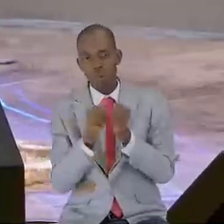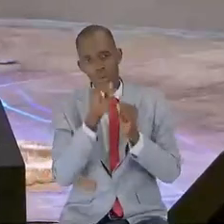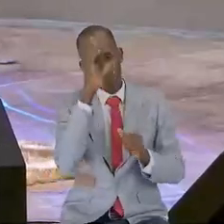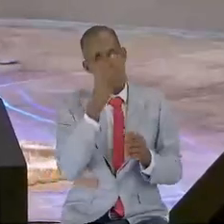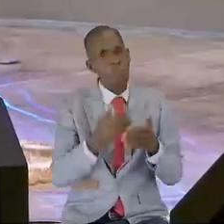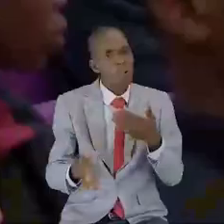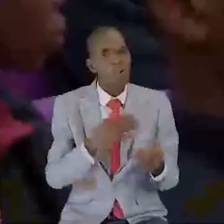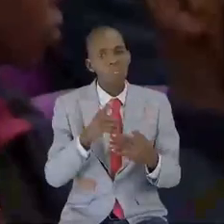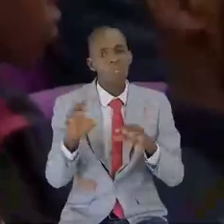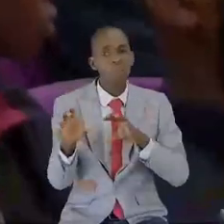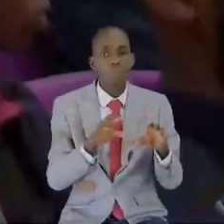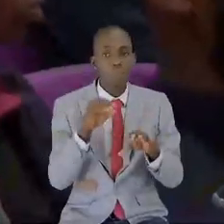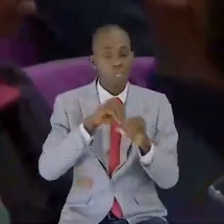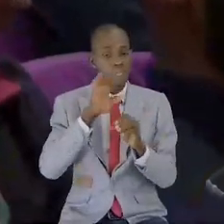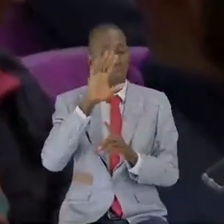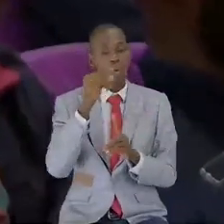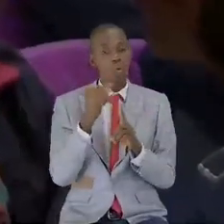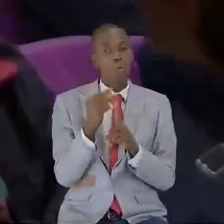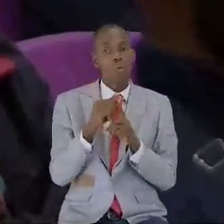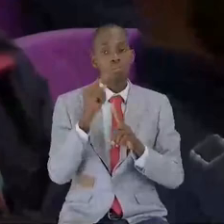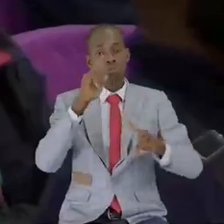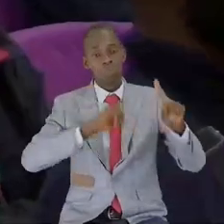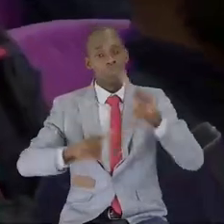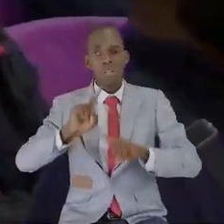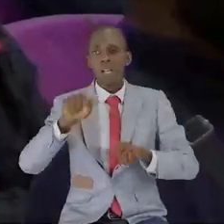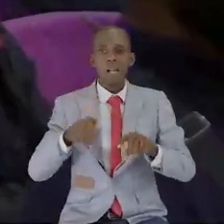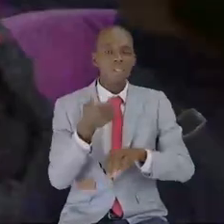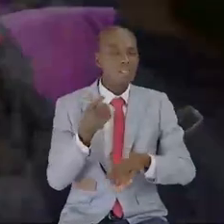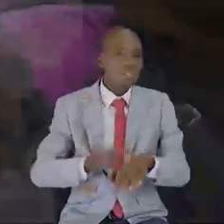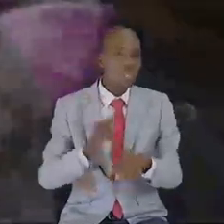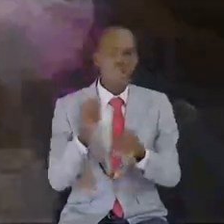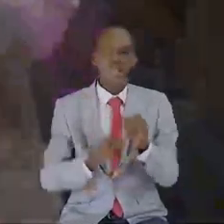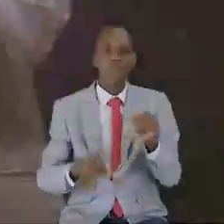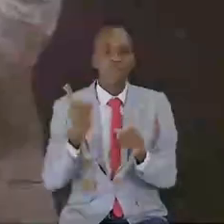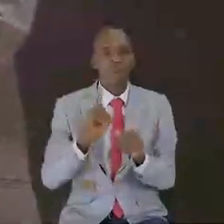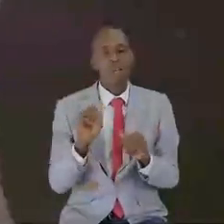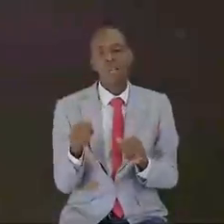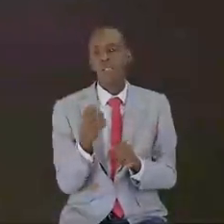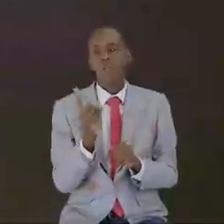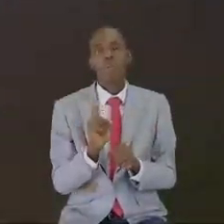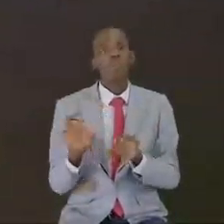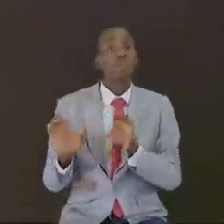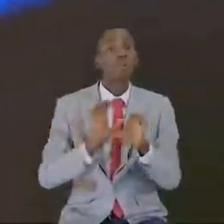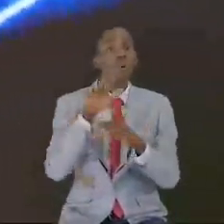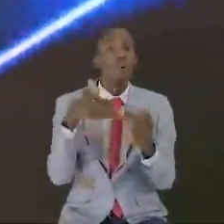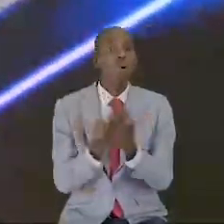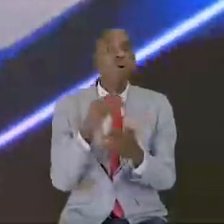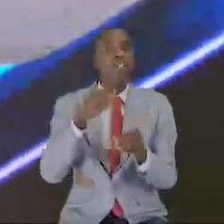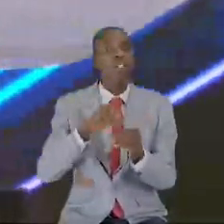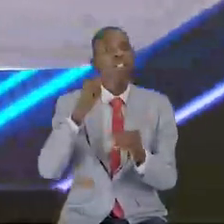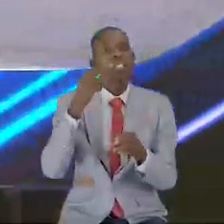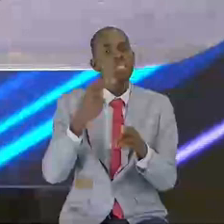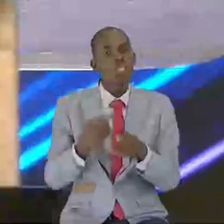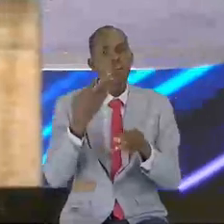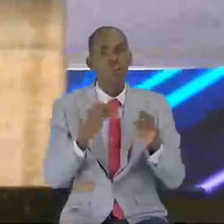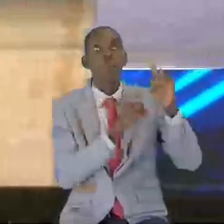vous fassiez en parole ou en œuvre, à tout moment, en tout lieu et partout, faites tout au nom du Seigneur